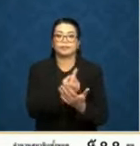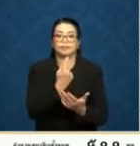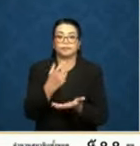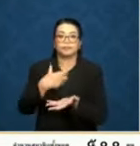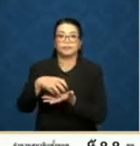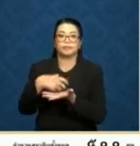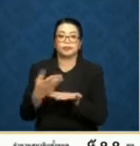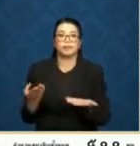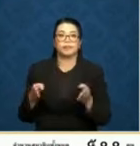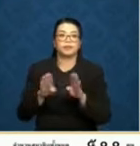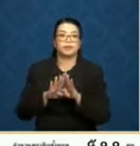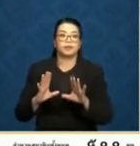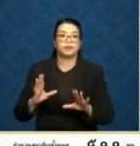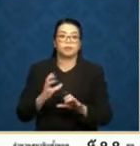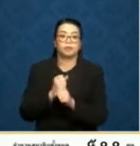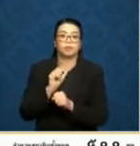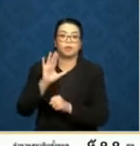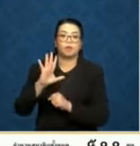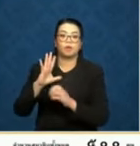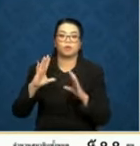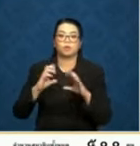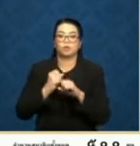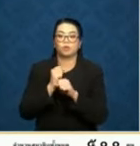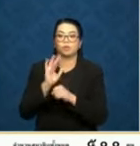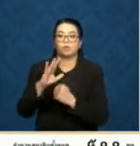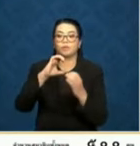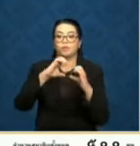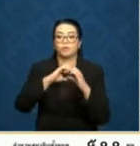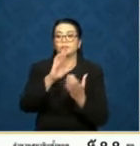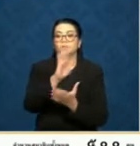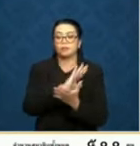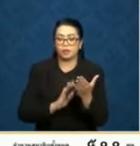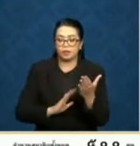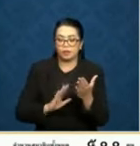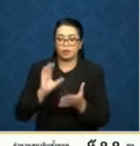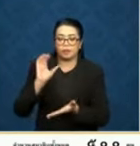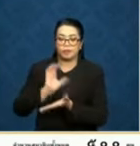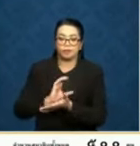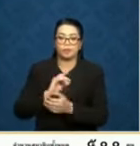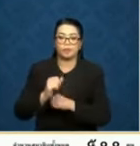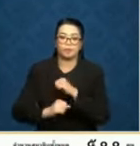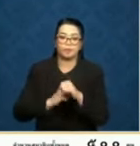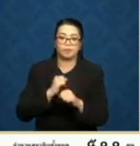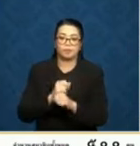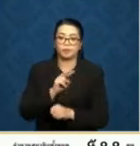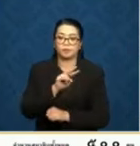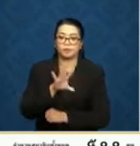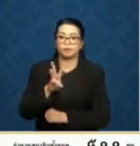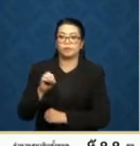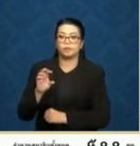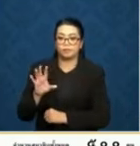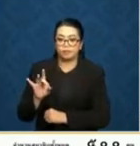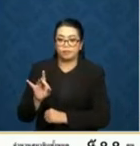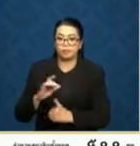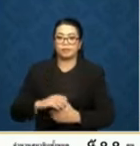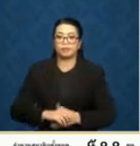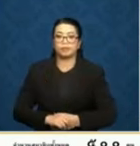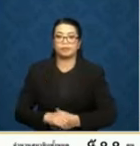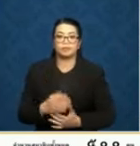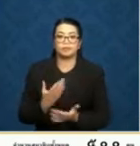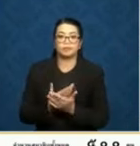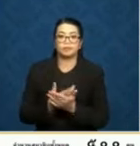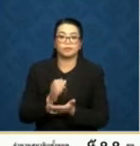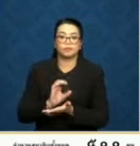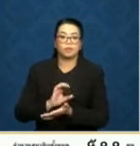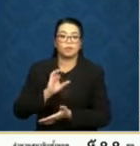ลายปิด Corpus Laosiesz ของ พัคภูิใจไทยในการพิจระนางบประมาณปีนี้งบปีนี้จัดศญเอาไ้